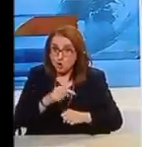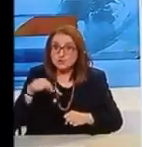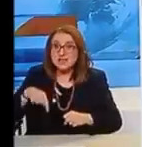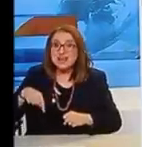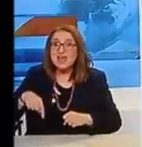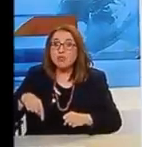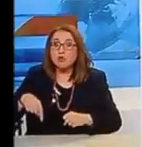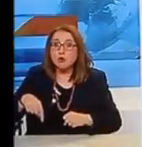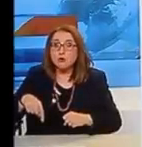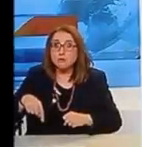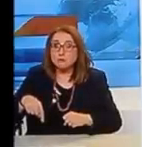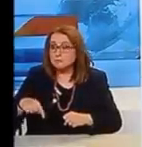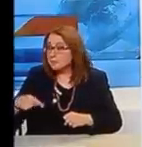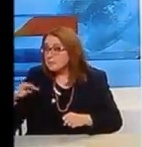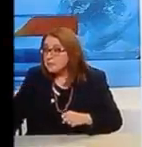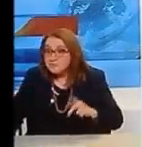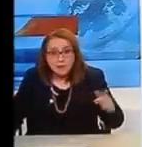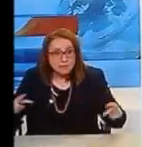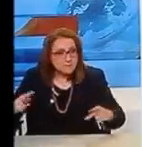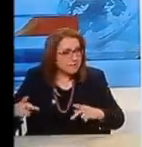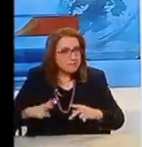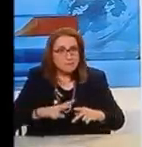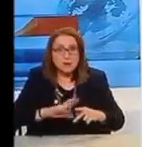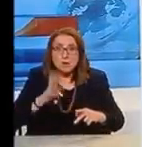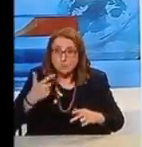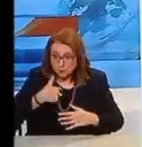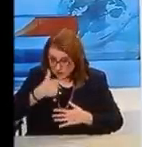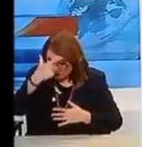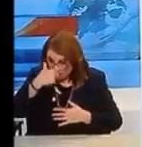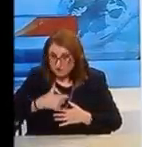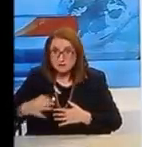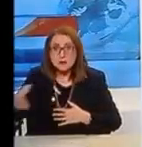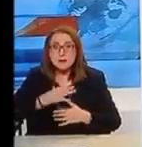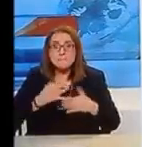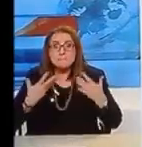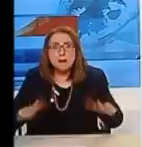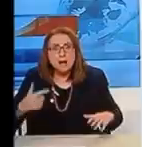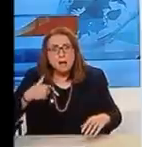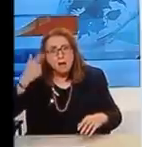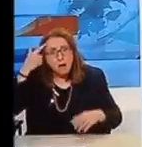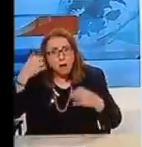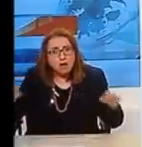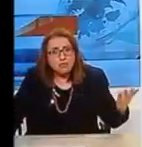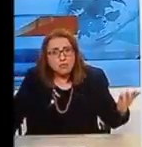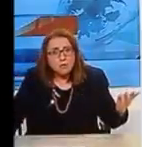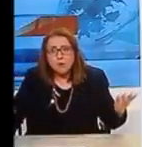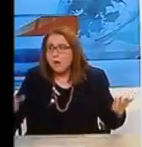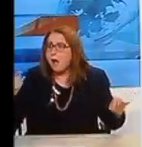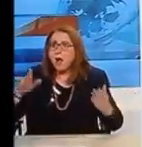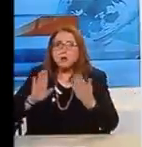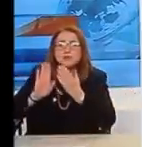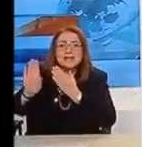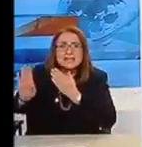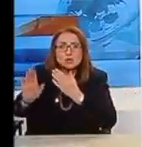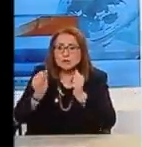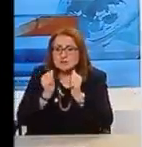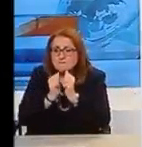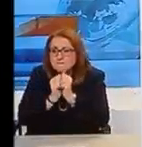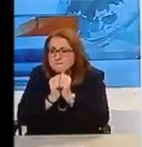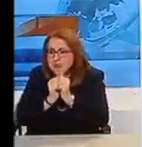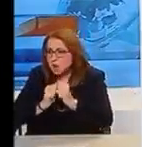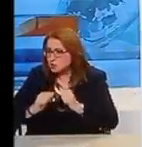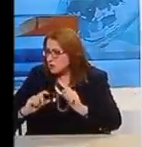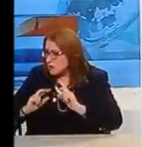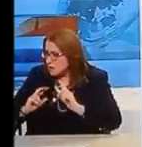μεταφέρει ο καθένας μας. Εμείς οι ίδιοι, ο φίλος μας, ο συγγενής μας, ο γείτονάς μας, ο κάθε συμπολίτης μας που το